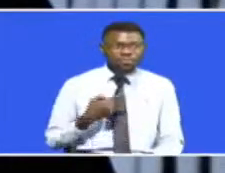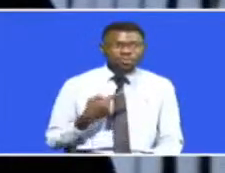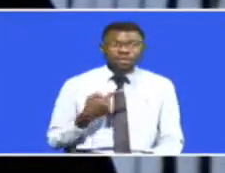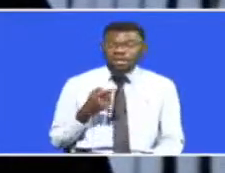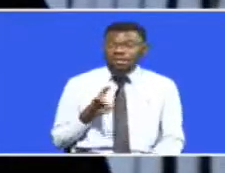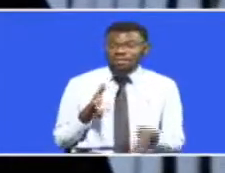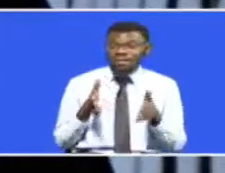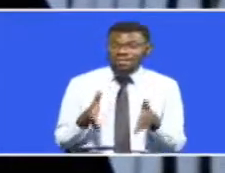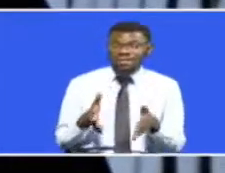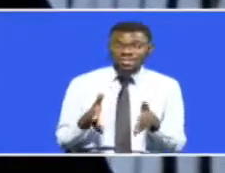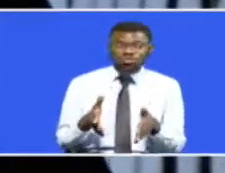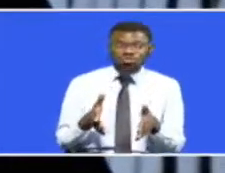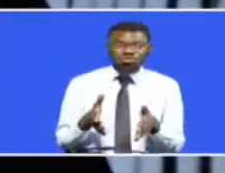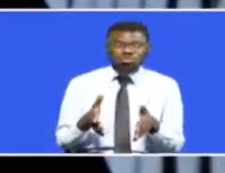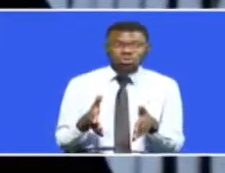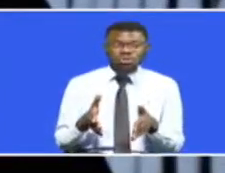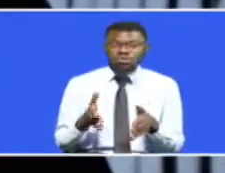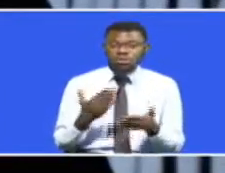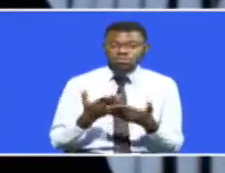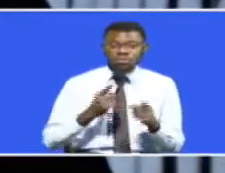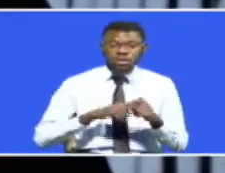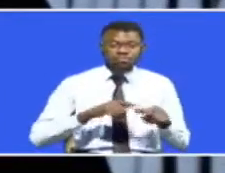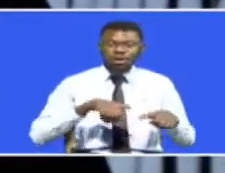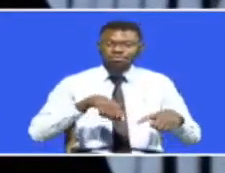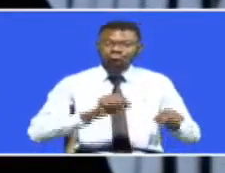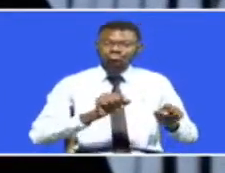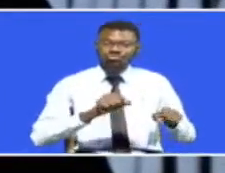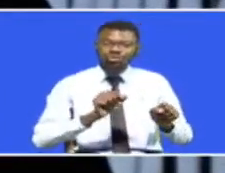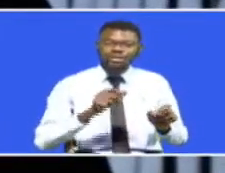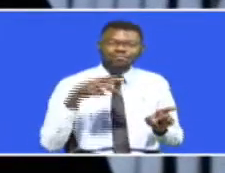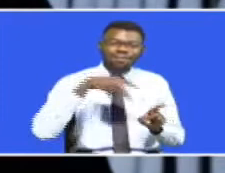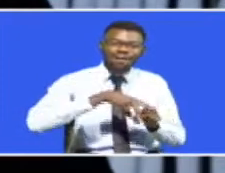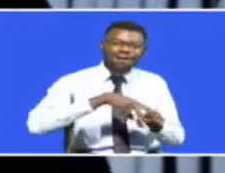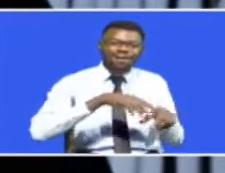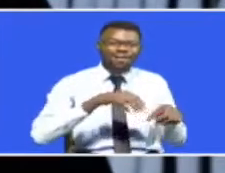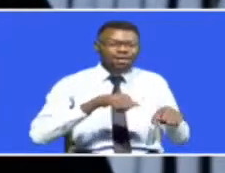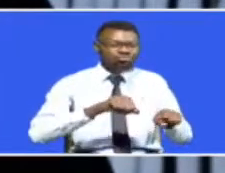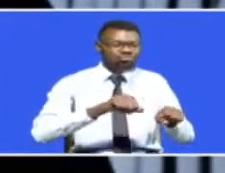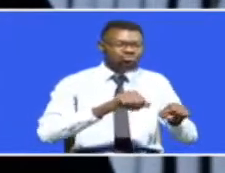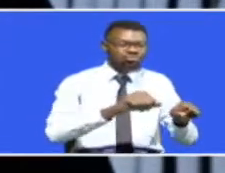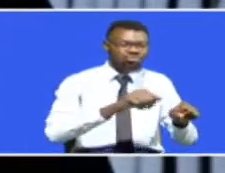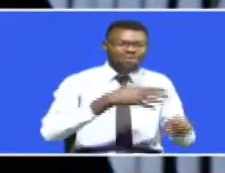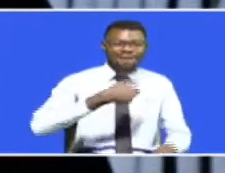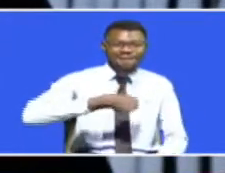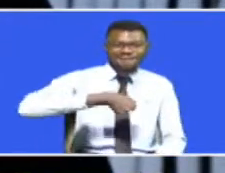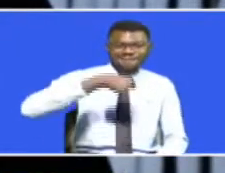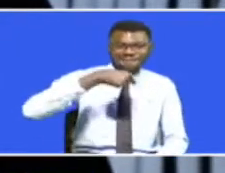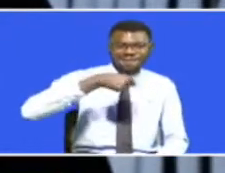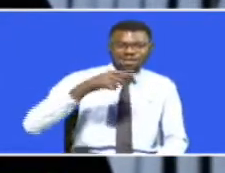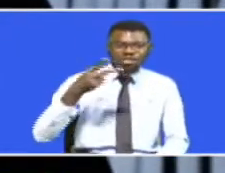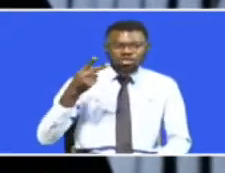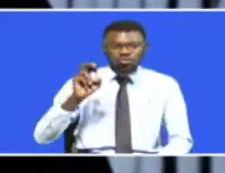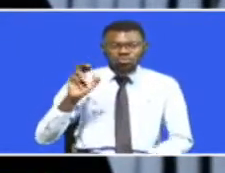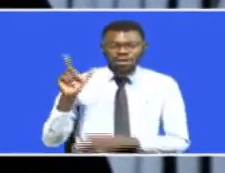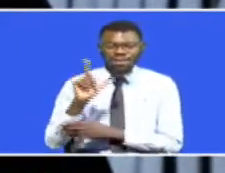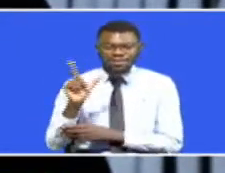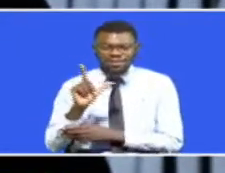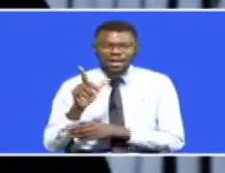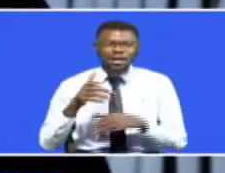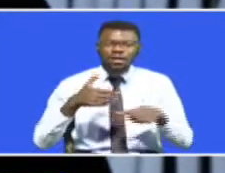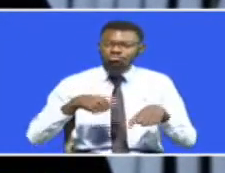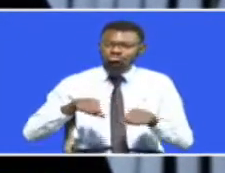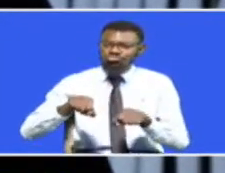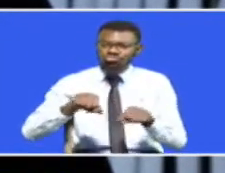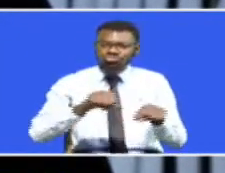Hizo za Kiambu, kuna zile zinapelekwa na nduthi by the way. Za nduthi nao napeleka tu na mtungi za 20 liters. Hizo